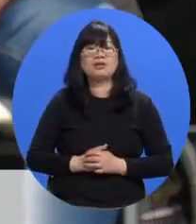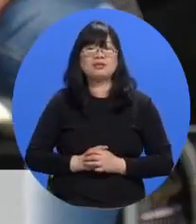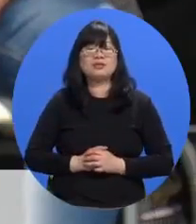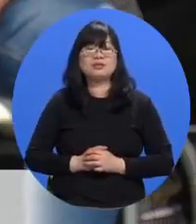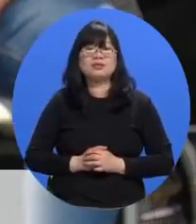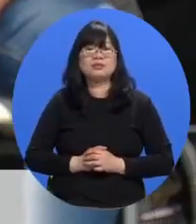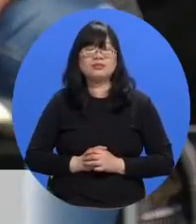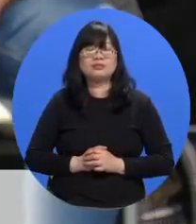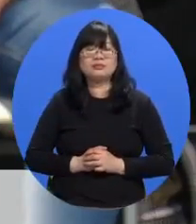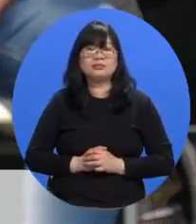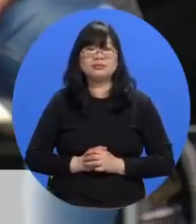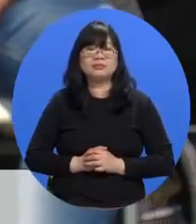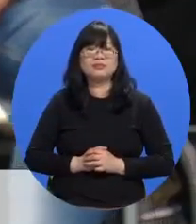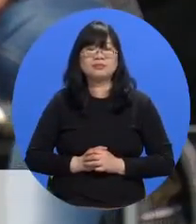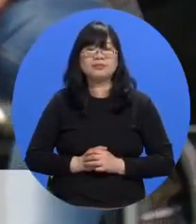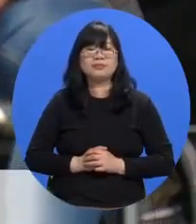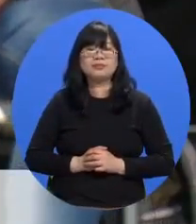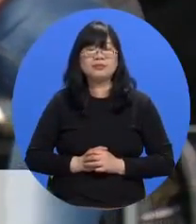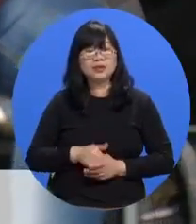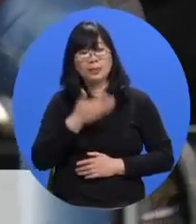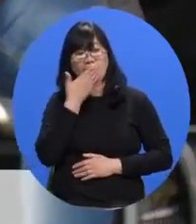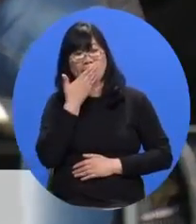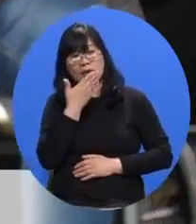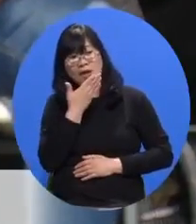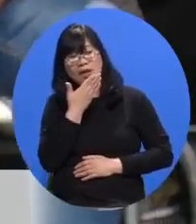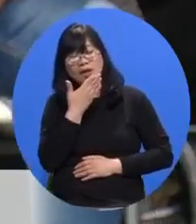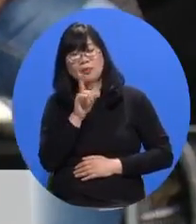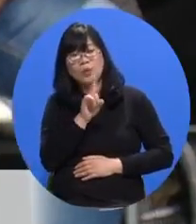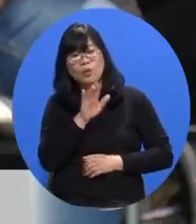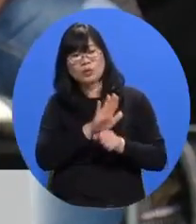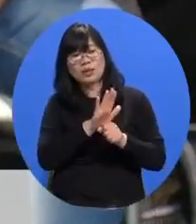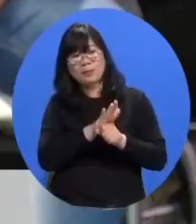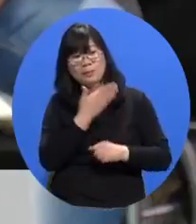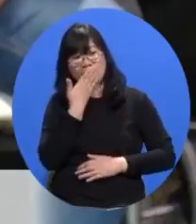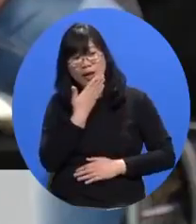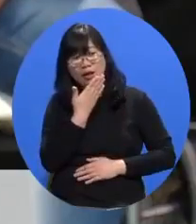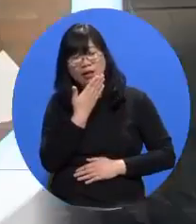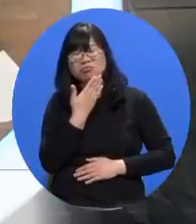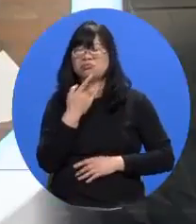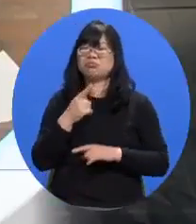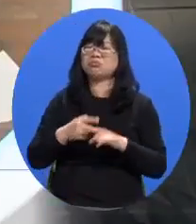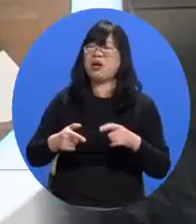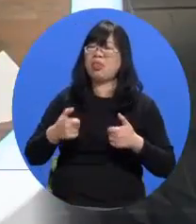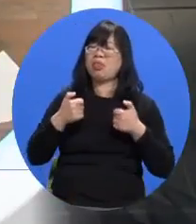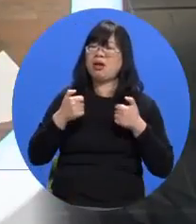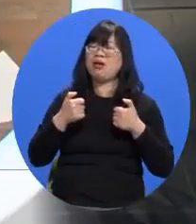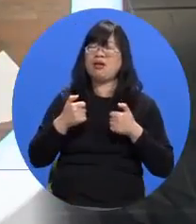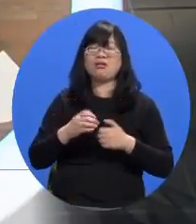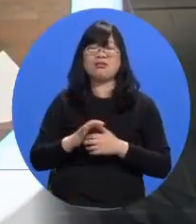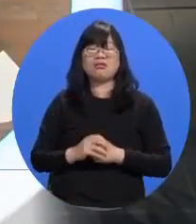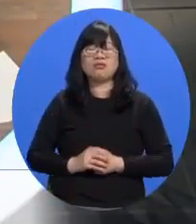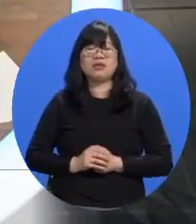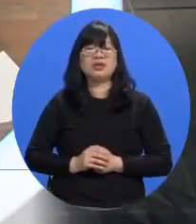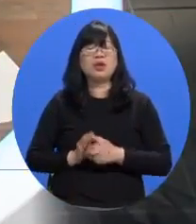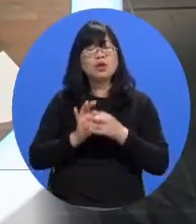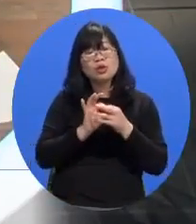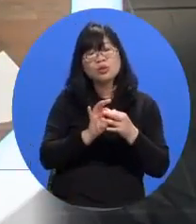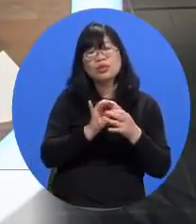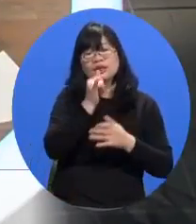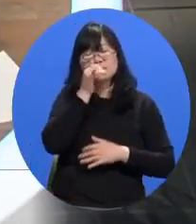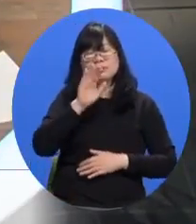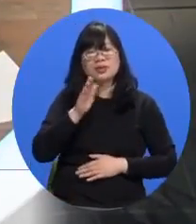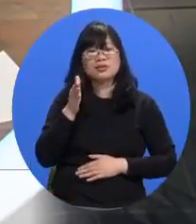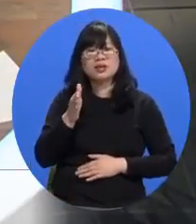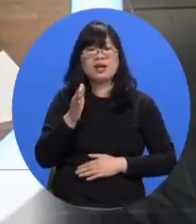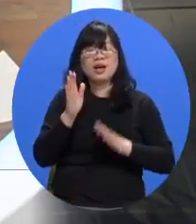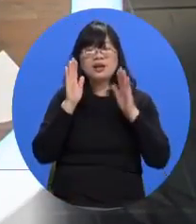네, 우리 박재인 선생님, 어때 이런 지원 이루어지고 있죠? 어떤가요? 반반인 것 같습니다. 이어지고 있으면서 뭐 전문적